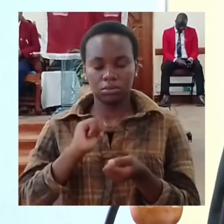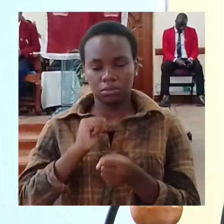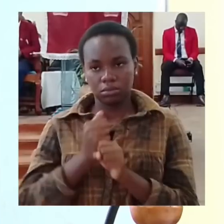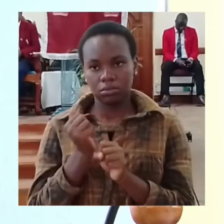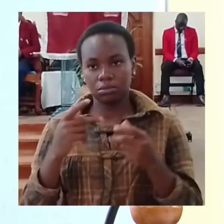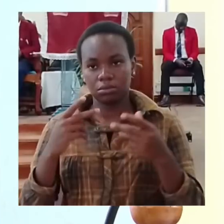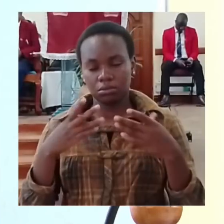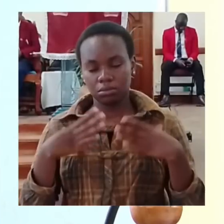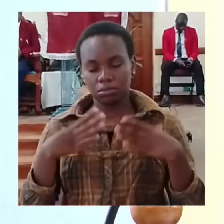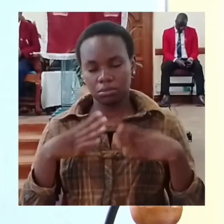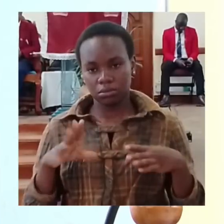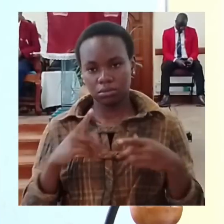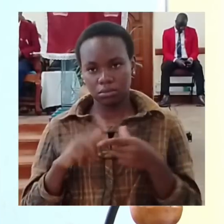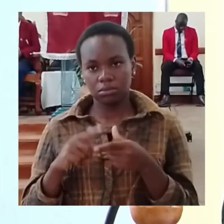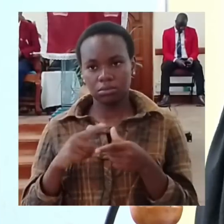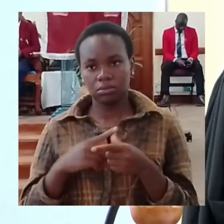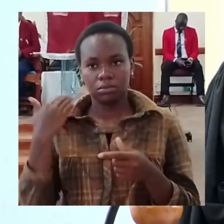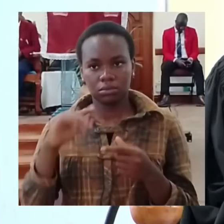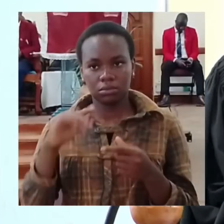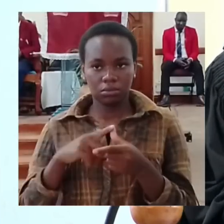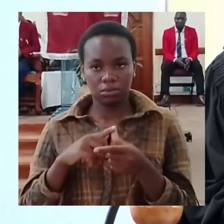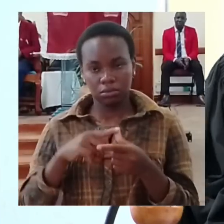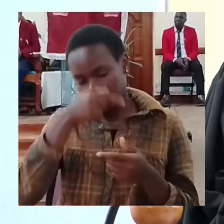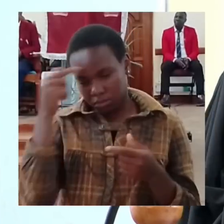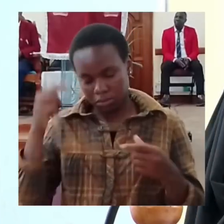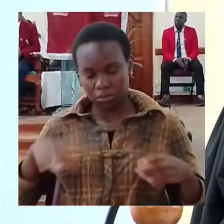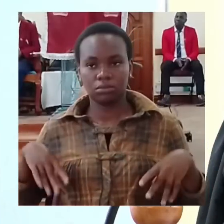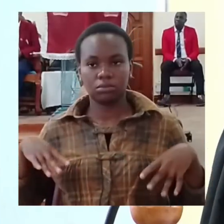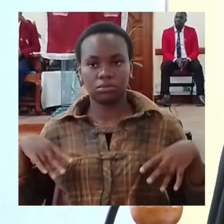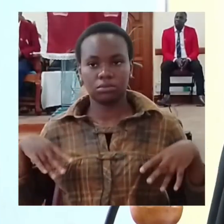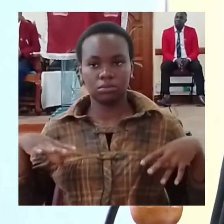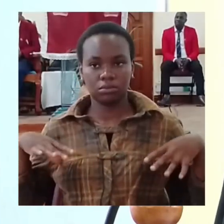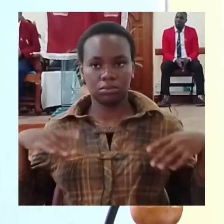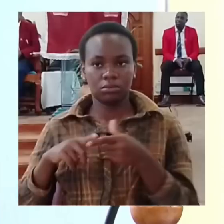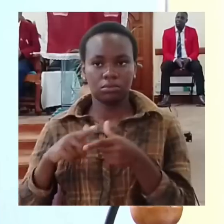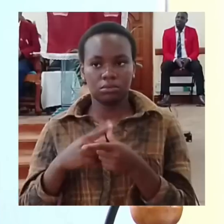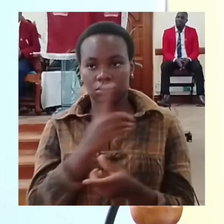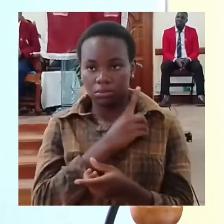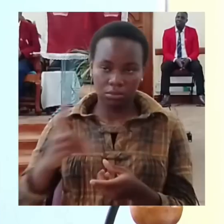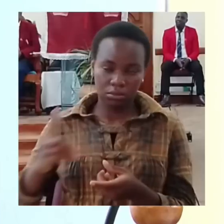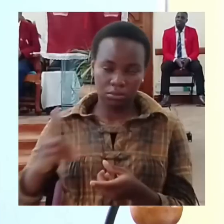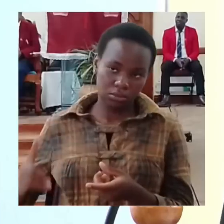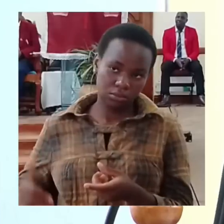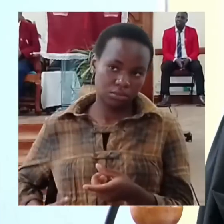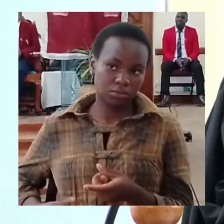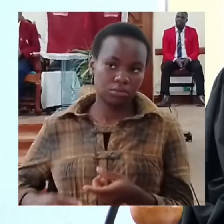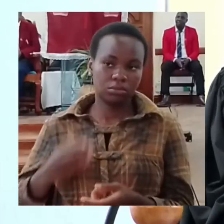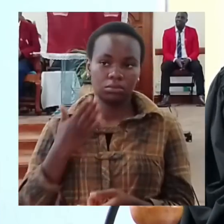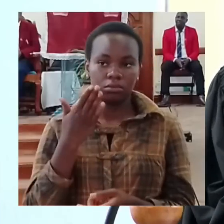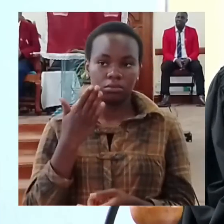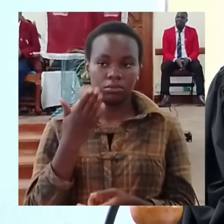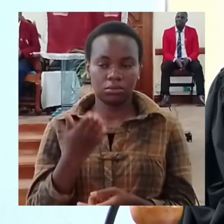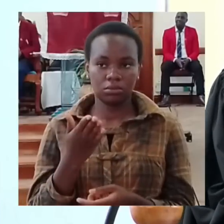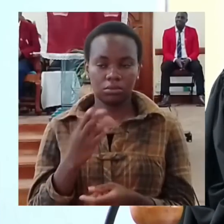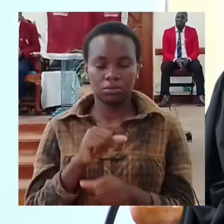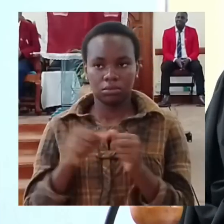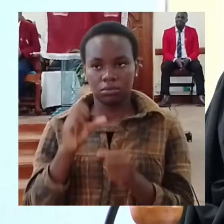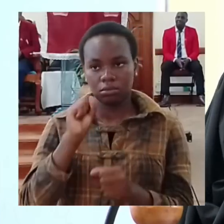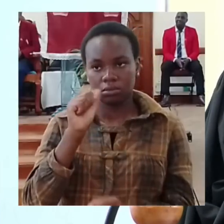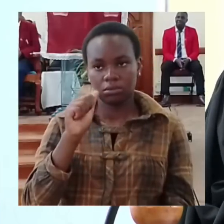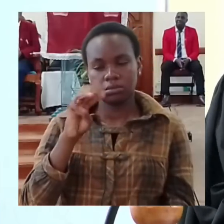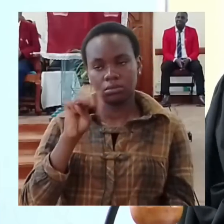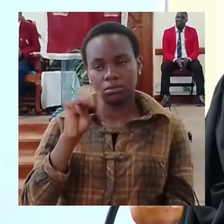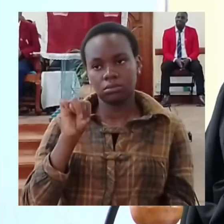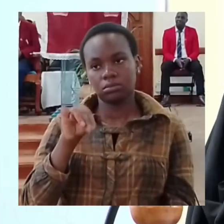Saũlũ gĩokire kĩrĩ Daudi. Daudi arauga atĩrĩrĩ thĩinĩ wa ibuku rĩu rĩa